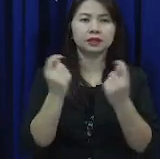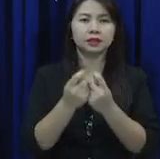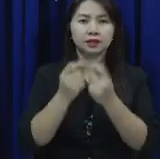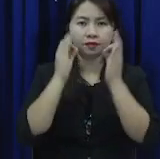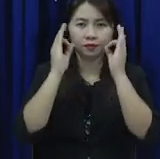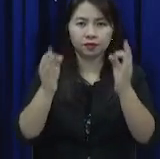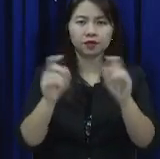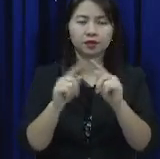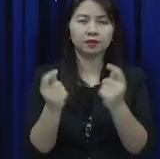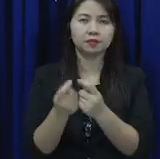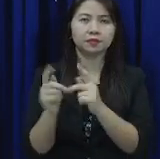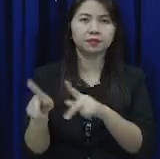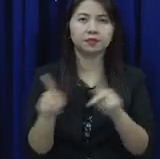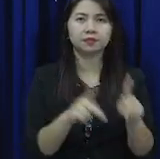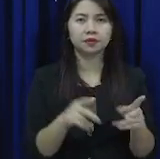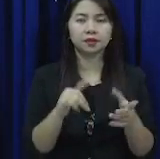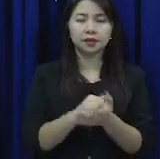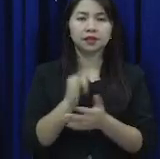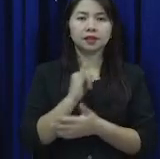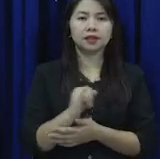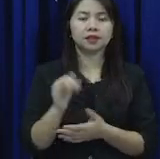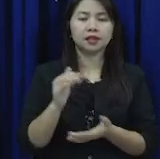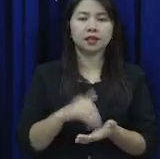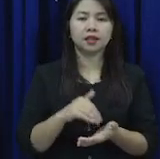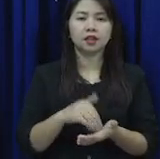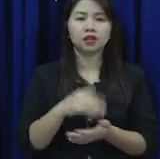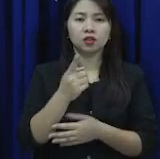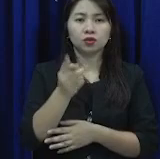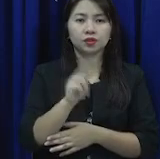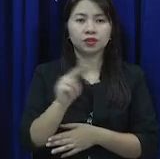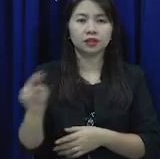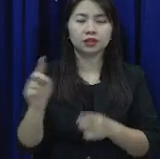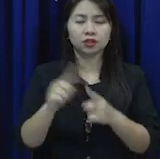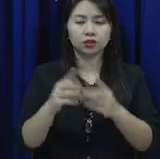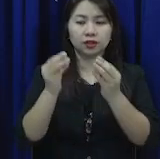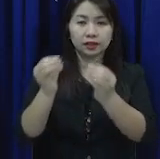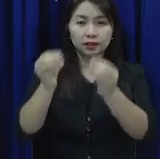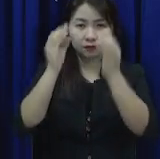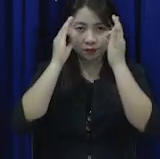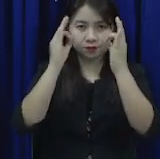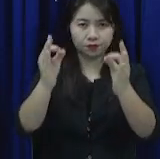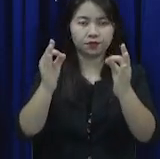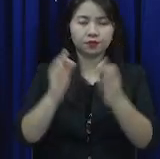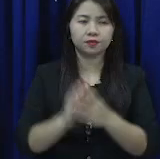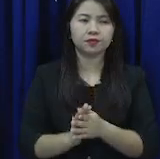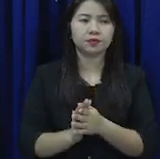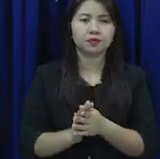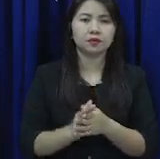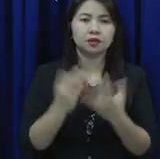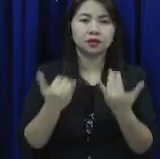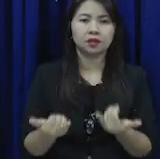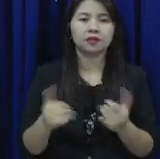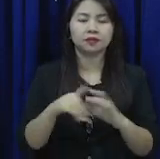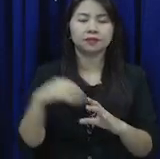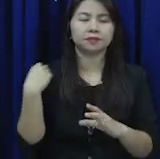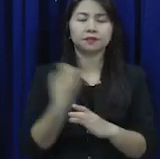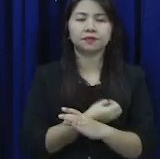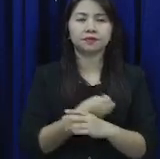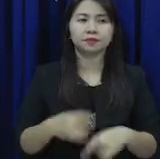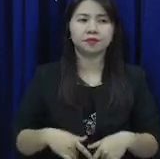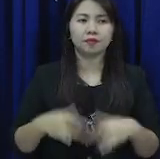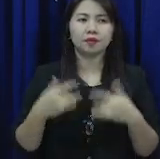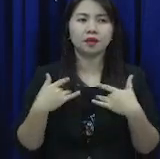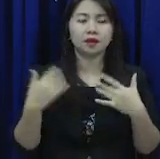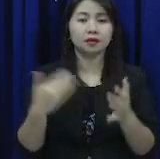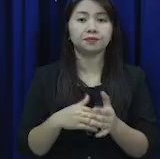iyan ang isa sa pinak dapat ah pagtuunan ninyo ng pansin sa mga oras na ito sa oras ng buhay niyo na ito Ano yon